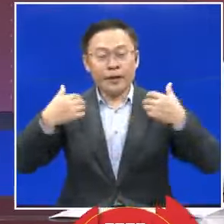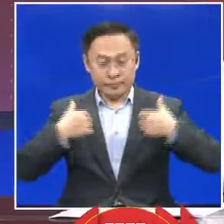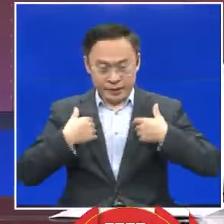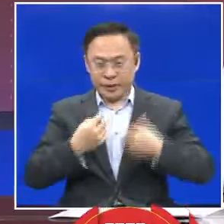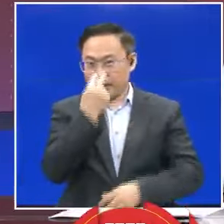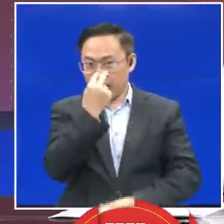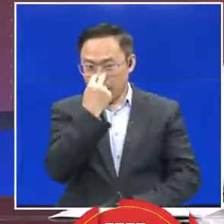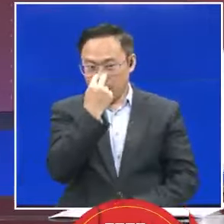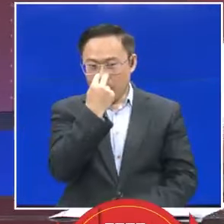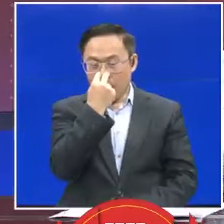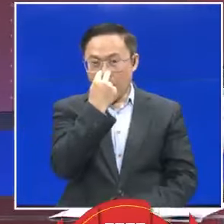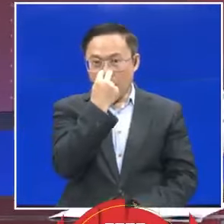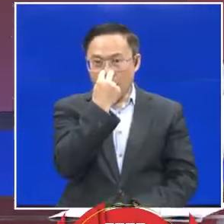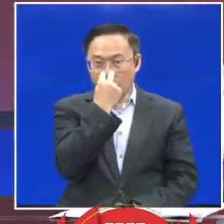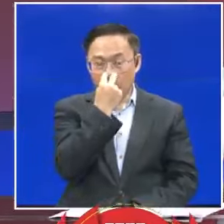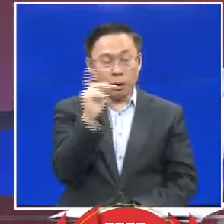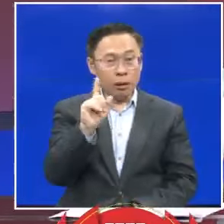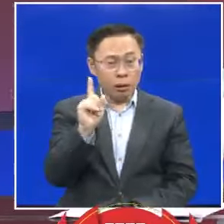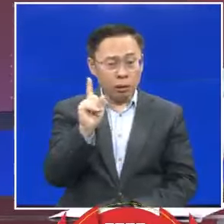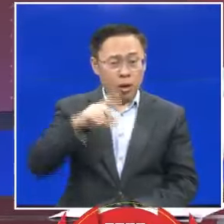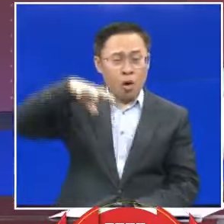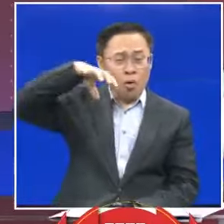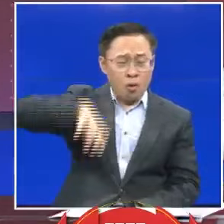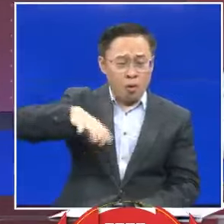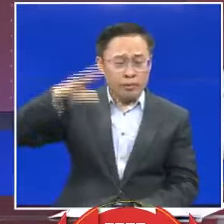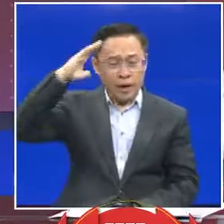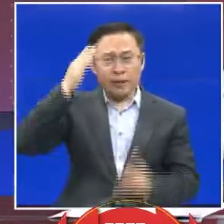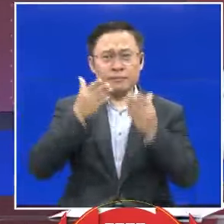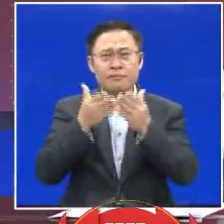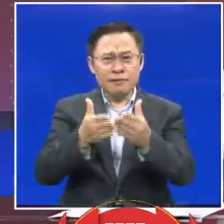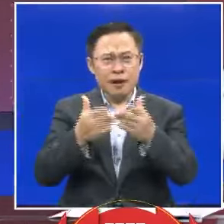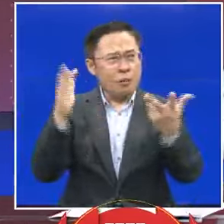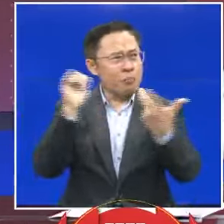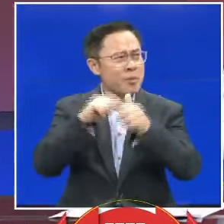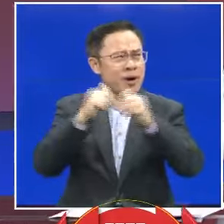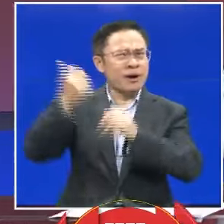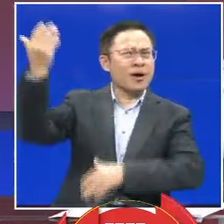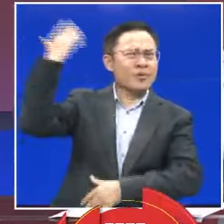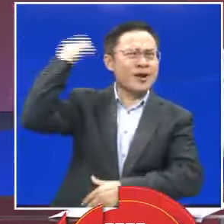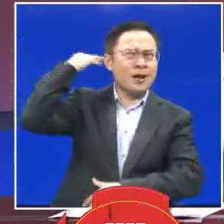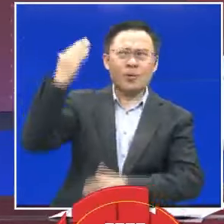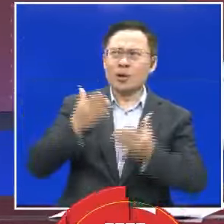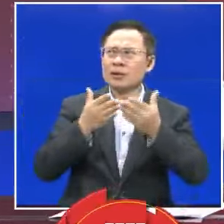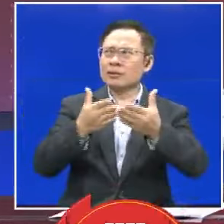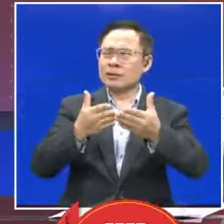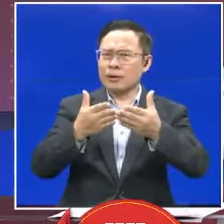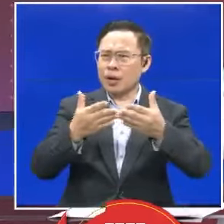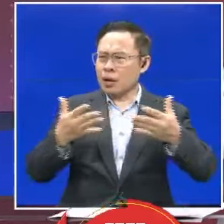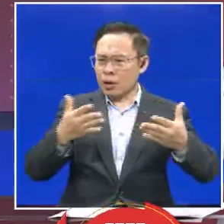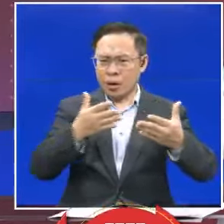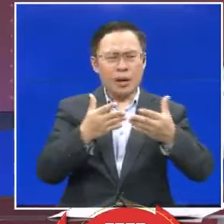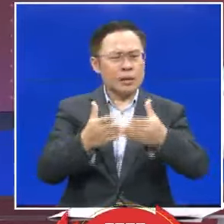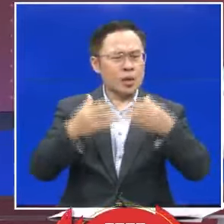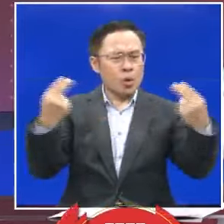พเรือกันหน่อยโอ้โหต้องบอกว่างานเข้ารัวๆเลยฮะตั้งแต่เรืออับปางเรือชนและล่าสุด